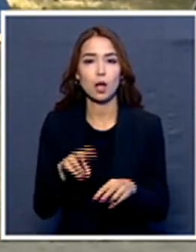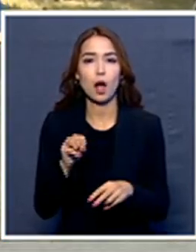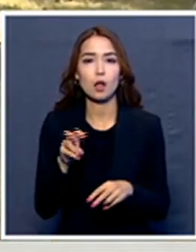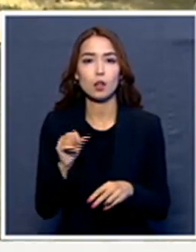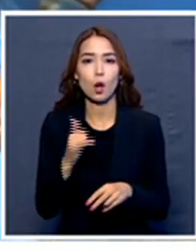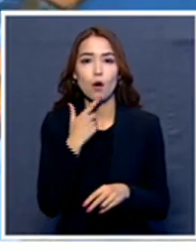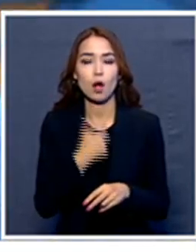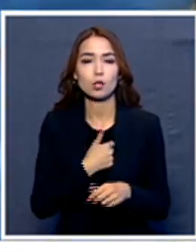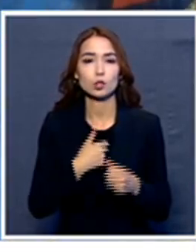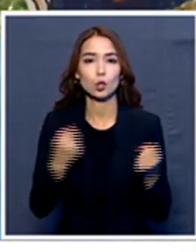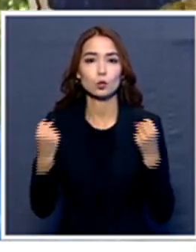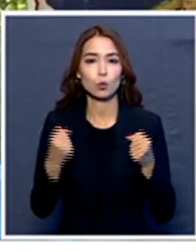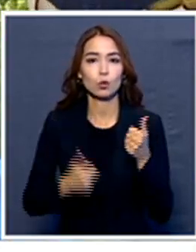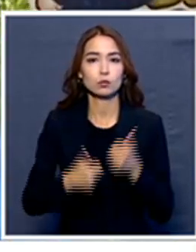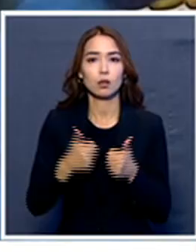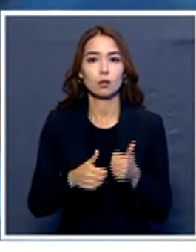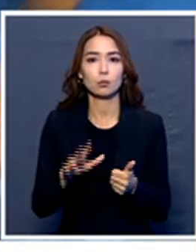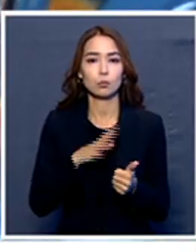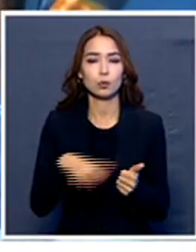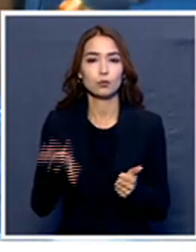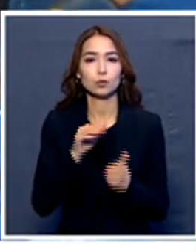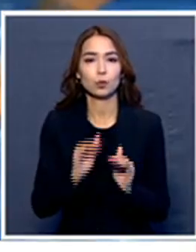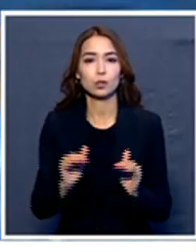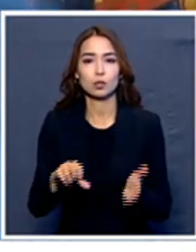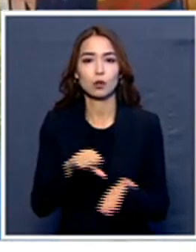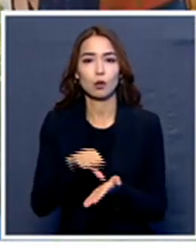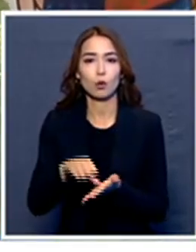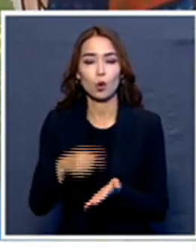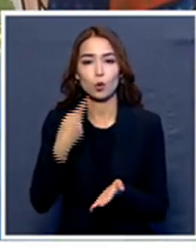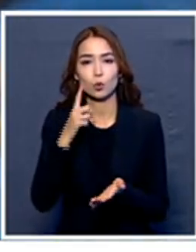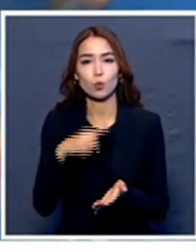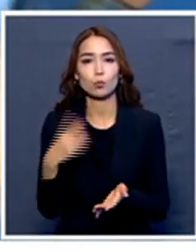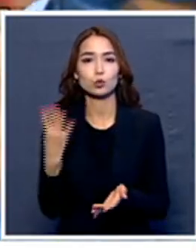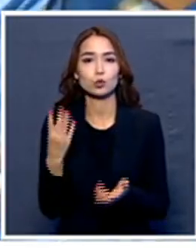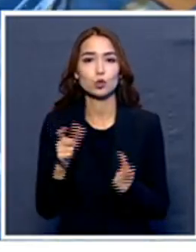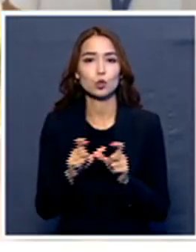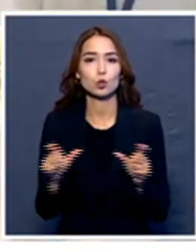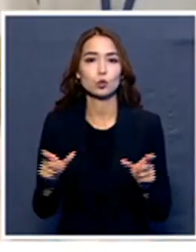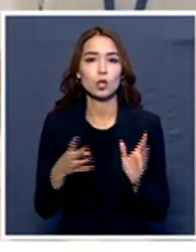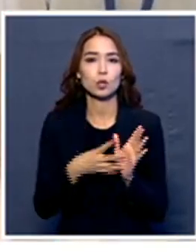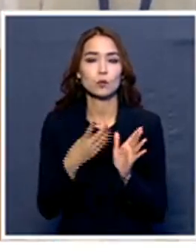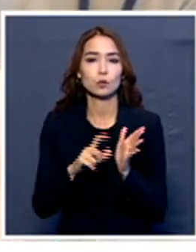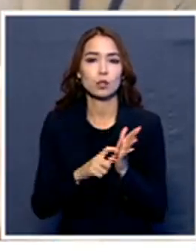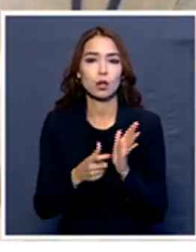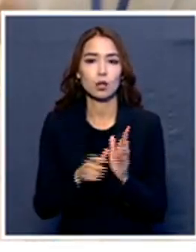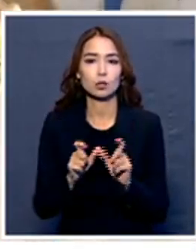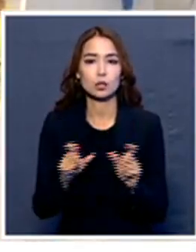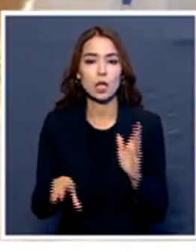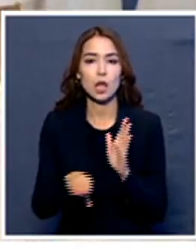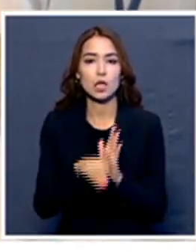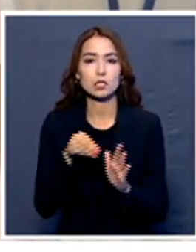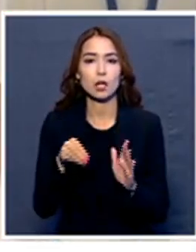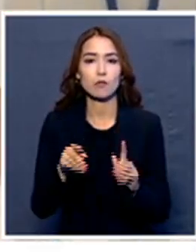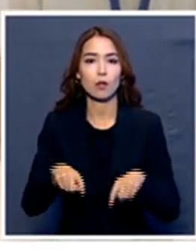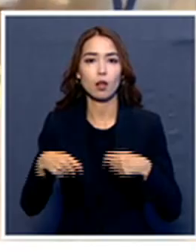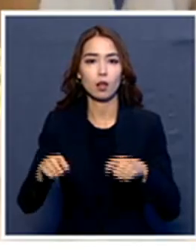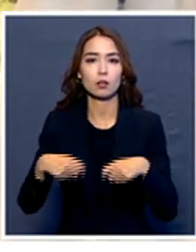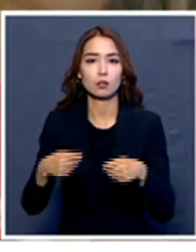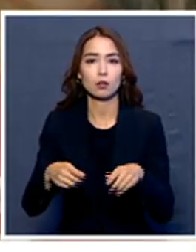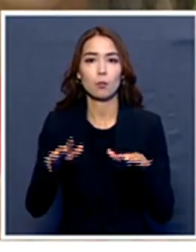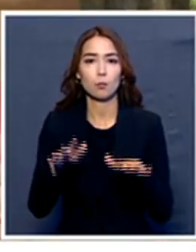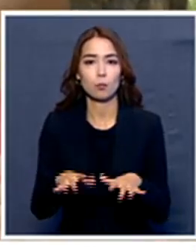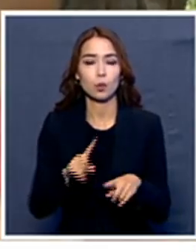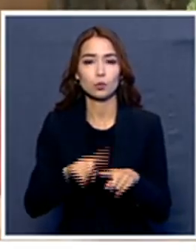өткен. Осы сайысқа қатысқан Көкшетау қаласының нөмірі 4-ші орта мектебінің 9-ші сынып оқушысы эстафета кезінде мәреге